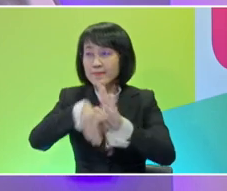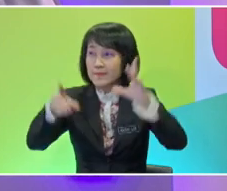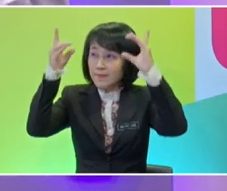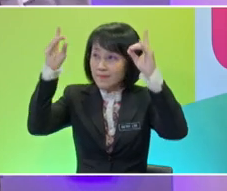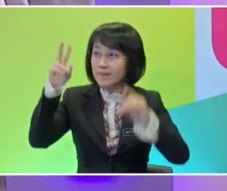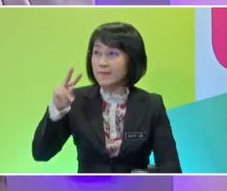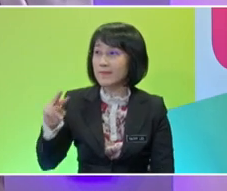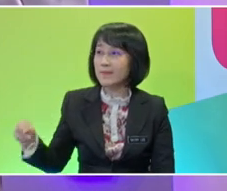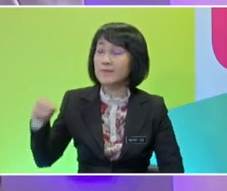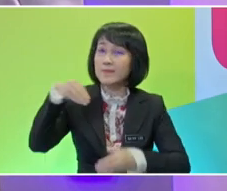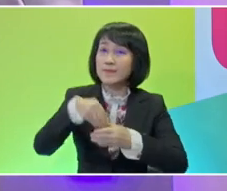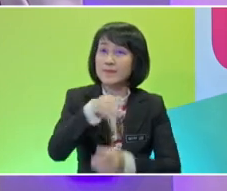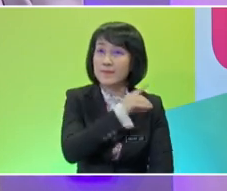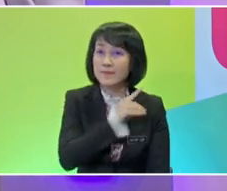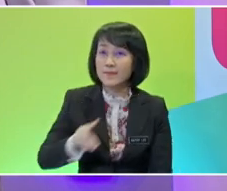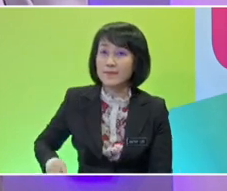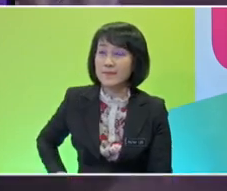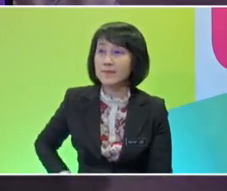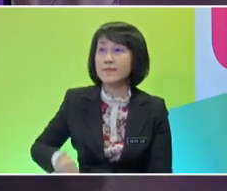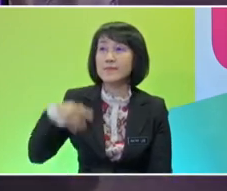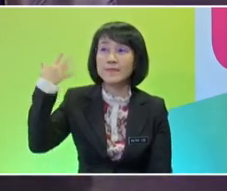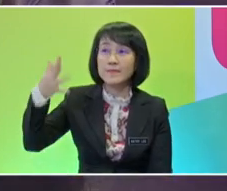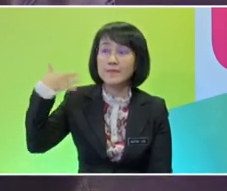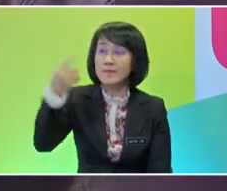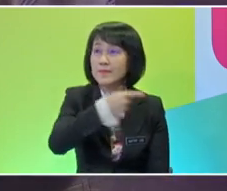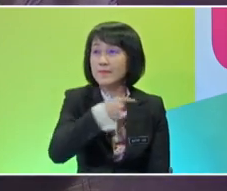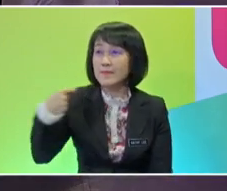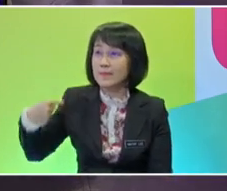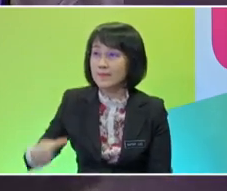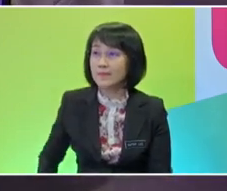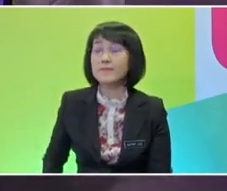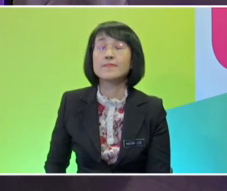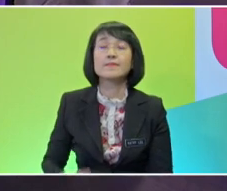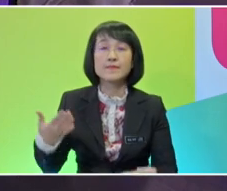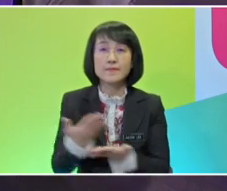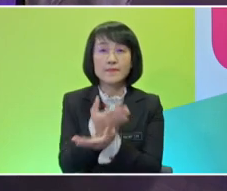di dalam tamadun Cina barulah boleh jago Sebuah kerajaan